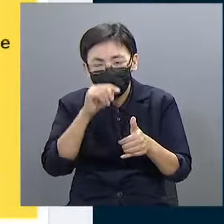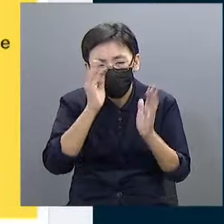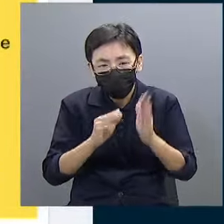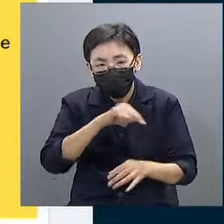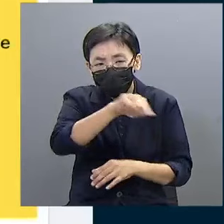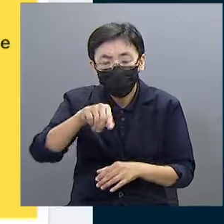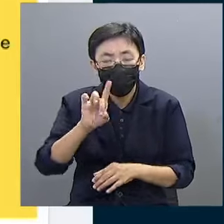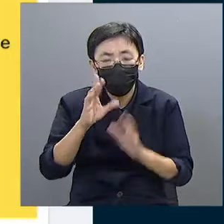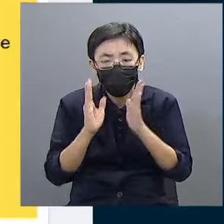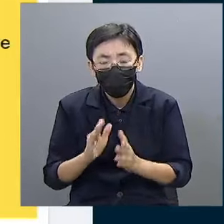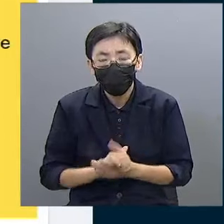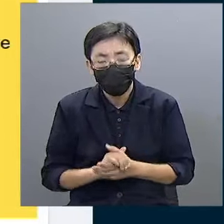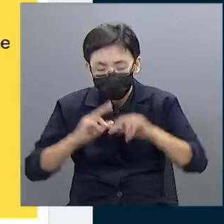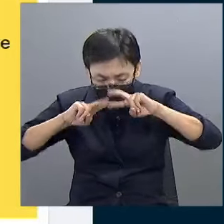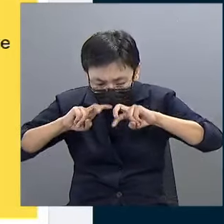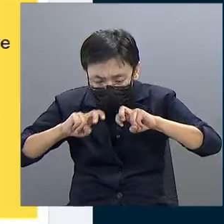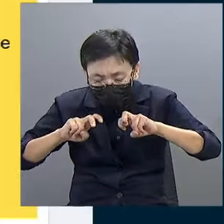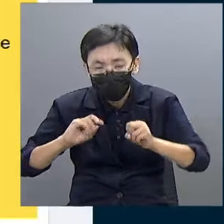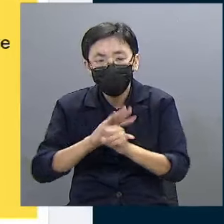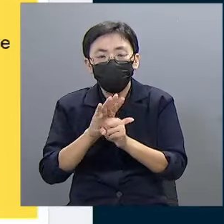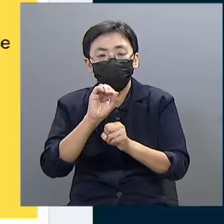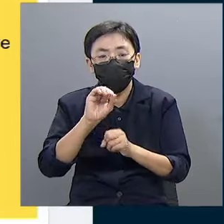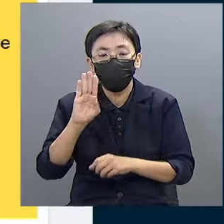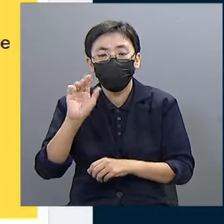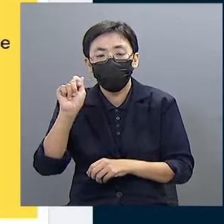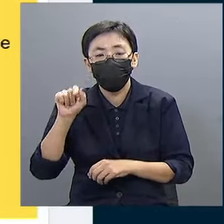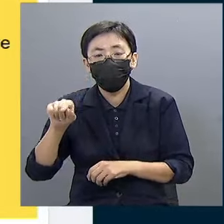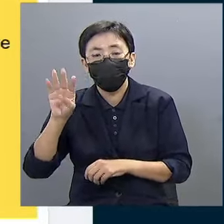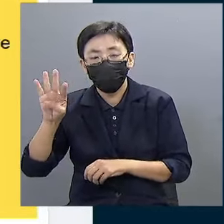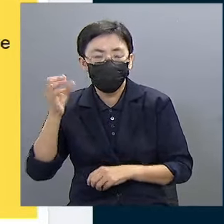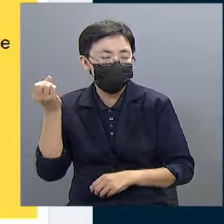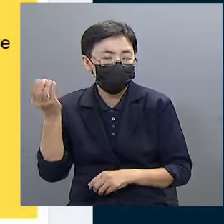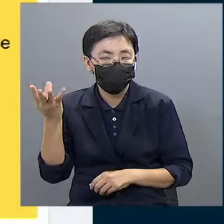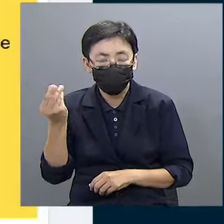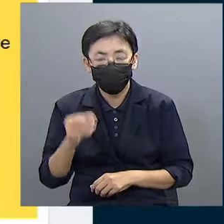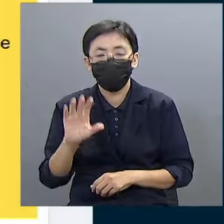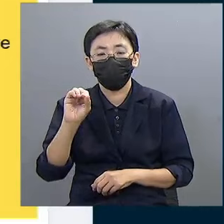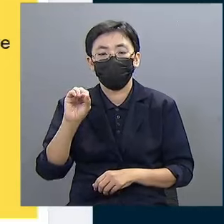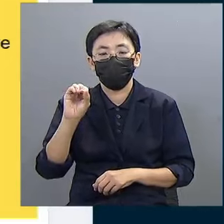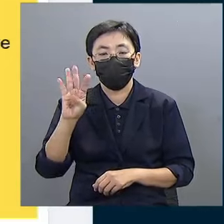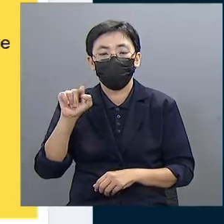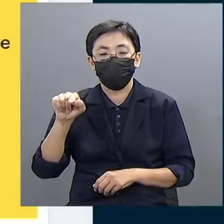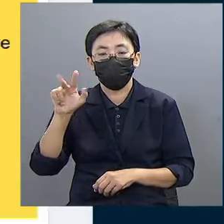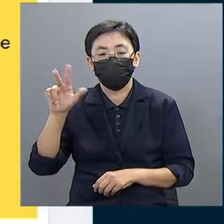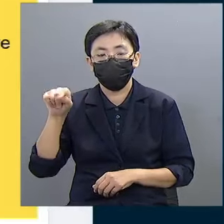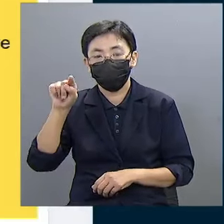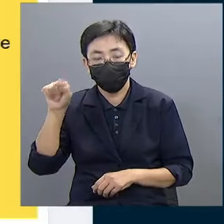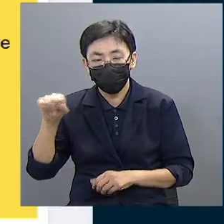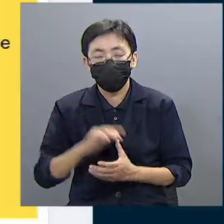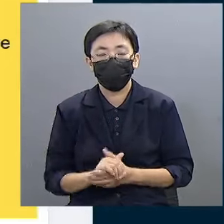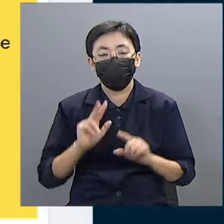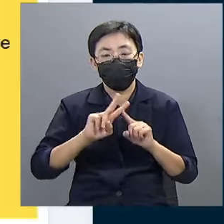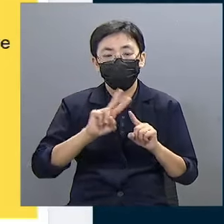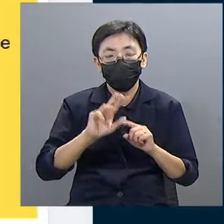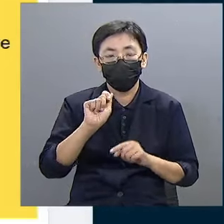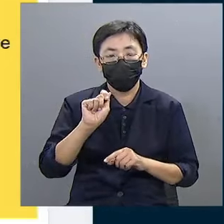ว่าเชื้อคอมพิวเตอร์ 19มีความสายพันธุ์ย่อย BAจุด 4มากที่สุดอยู่ที่ร้อยละ 54.3รองมาเป็น BA